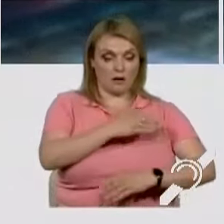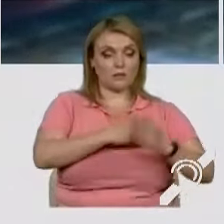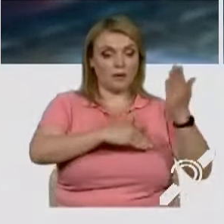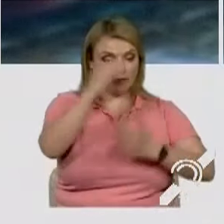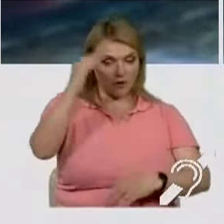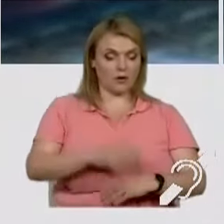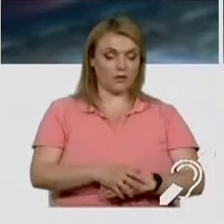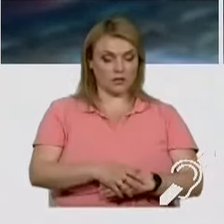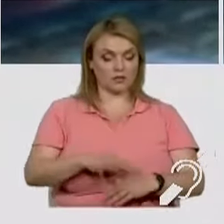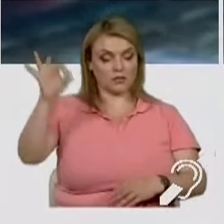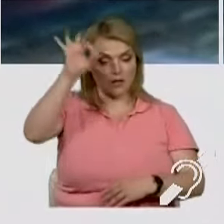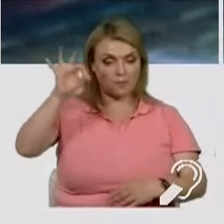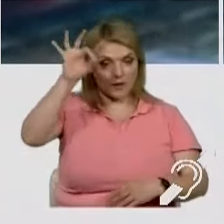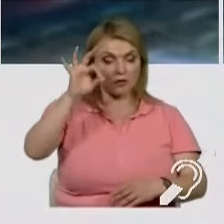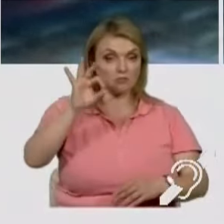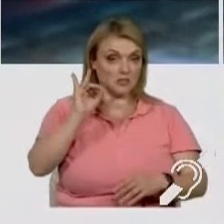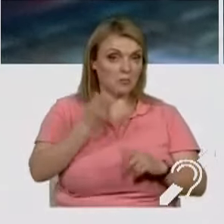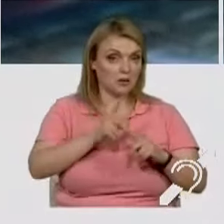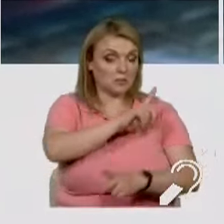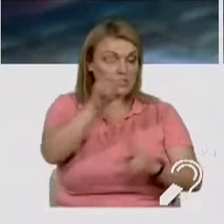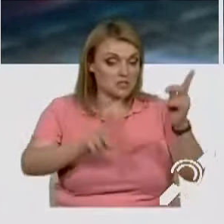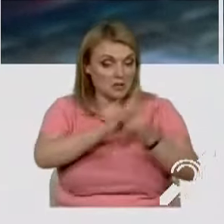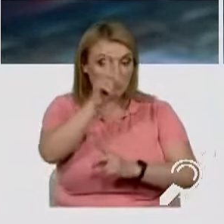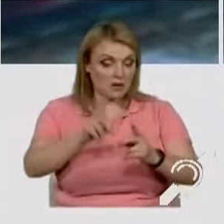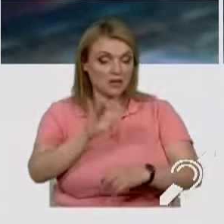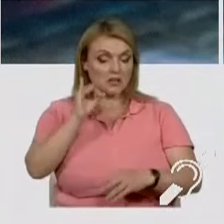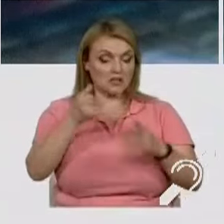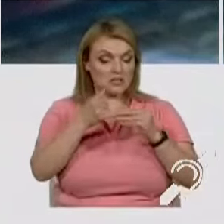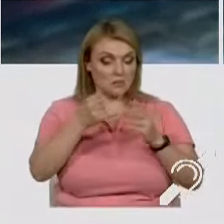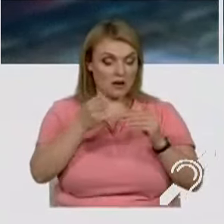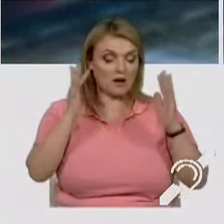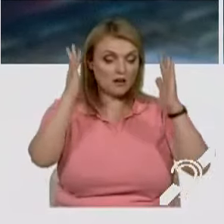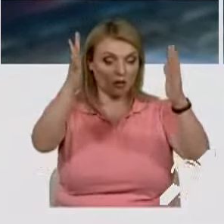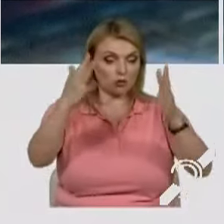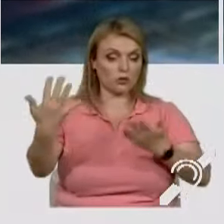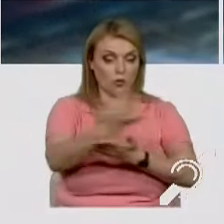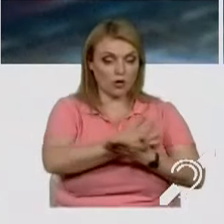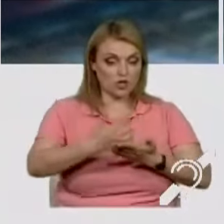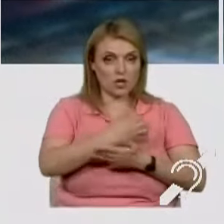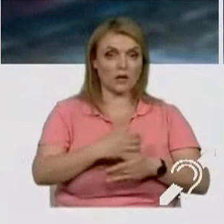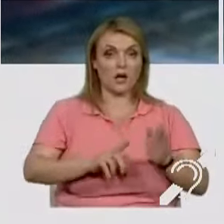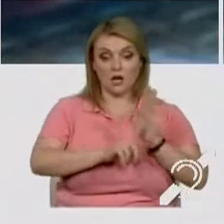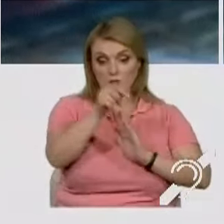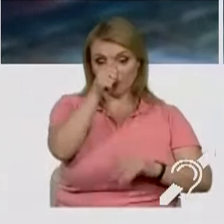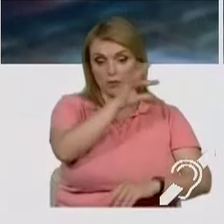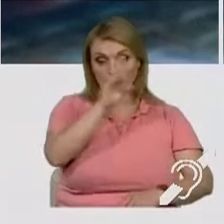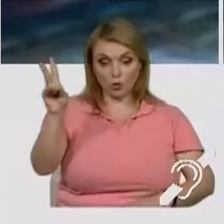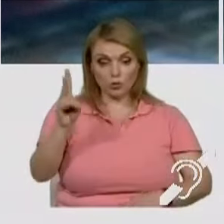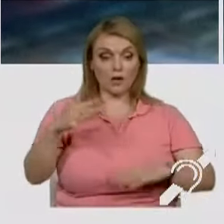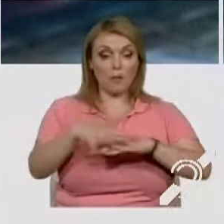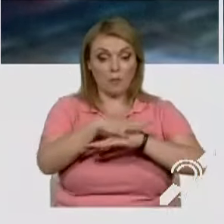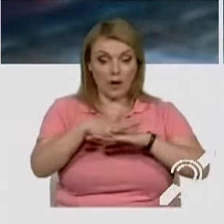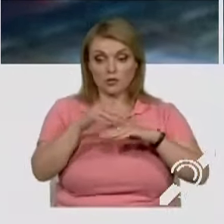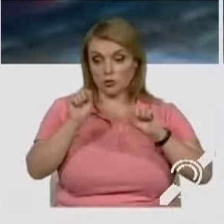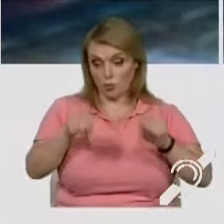Temperaturile tot mai ridicate duc la schimbări majore și în agricultură. La început de iunie, în piețele din Republica Moldova pot fi